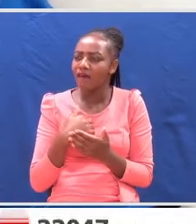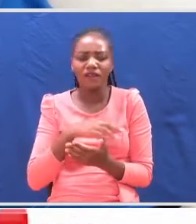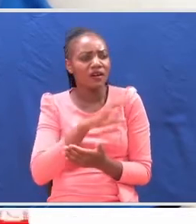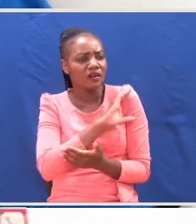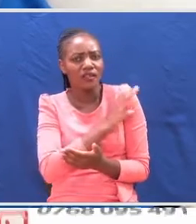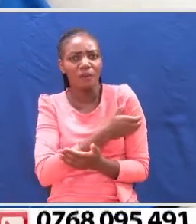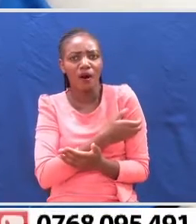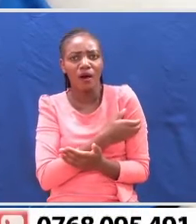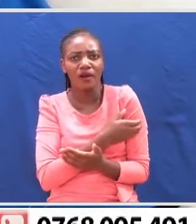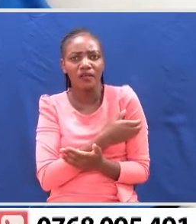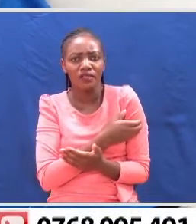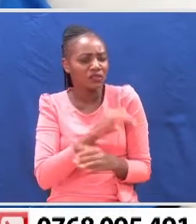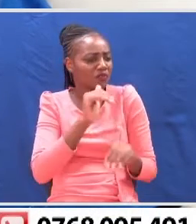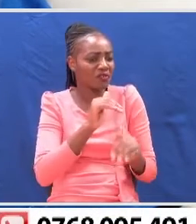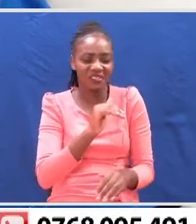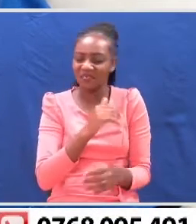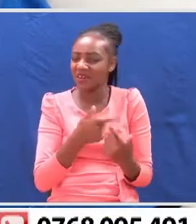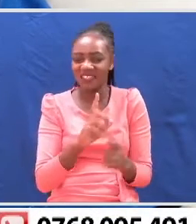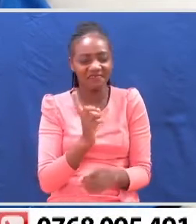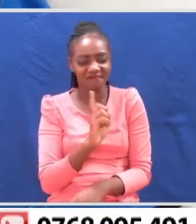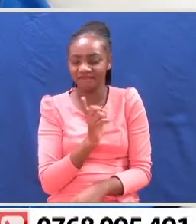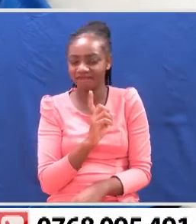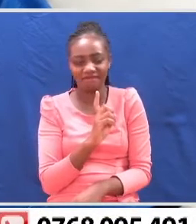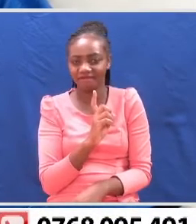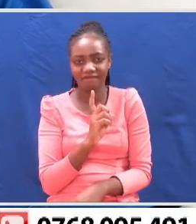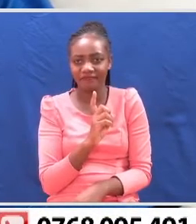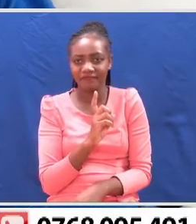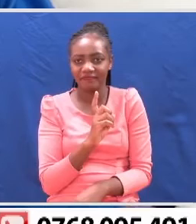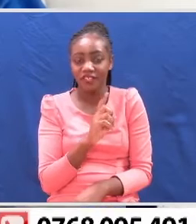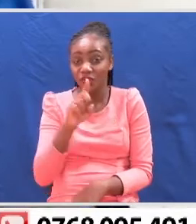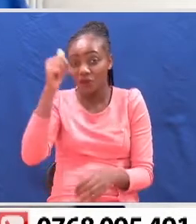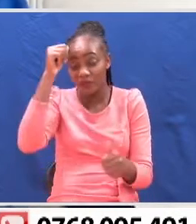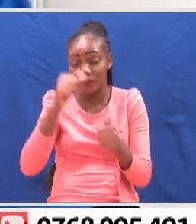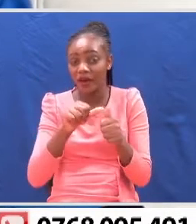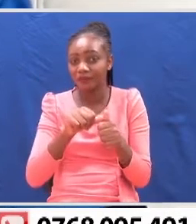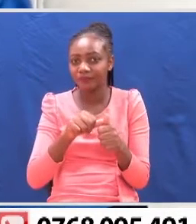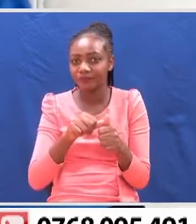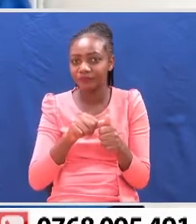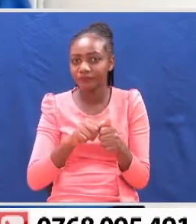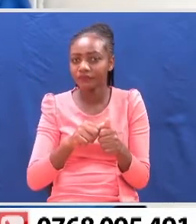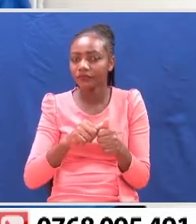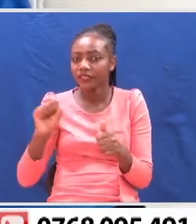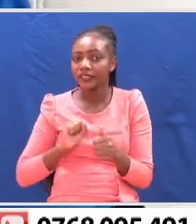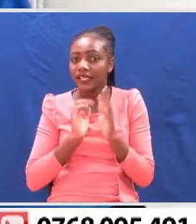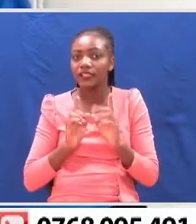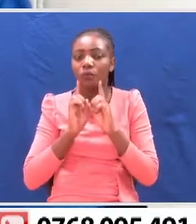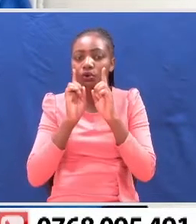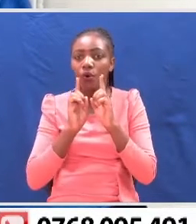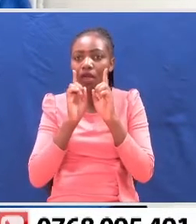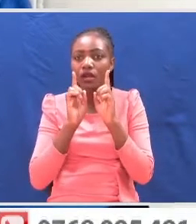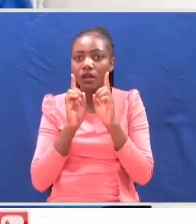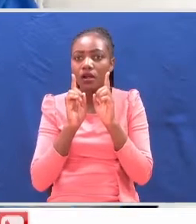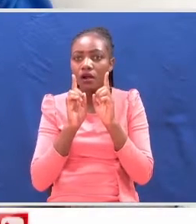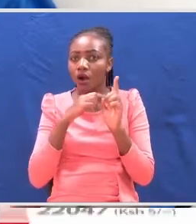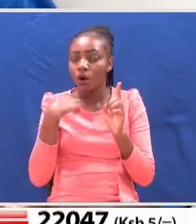pia ku take sides ama kupiga kura. Lakini baadaye unakumbuka hata kuna Senator Murkomen ambaye alikuwa